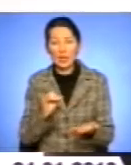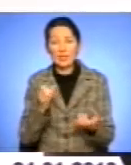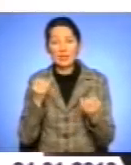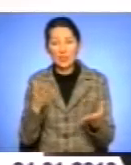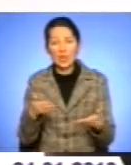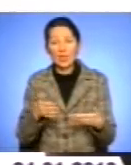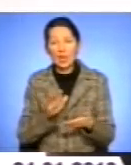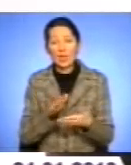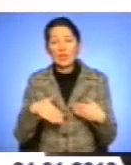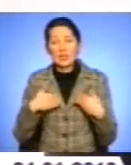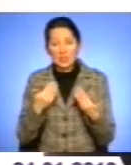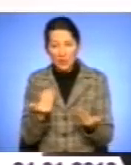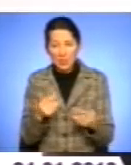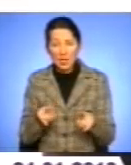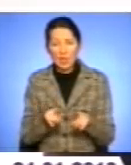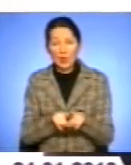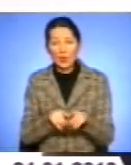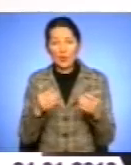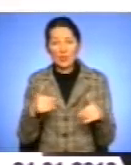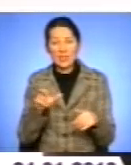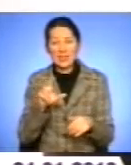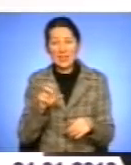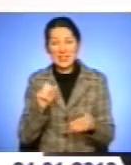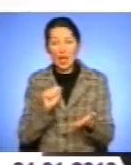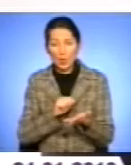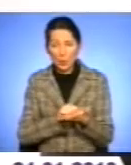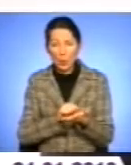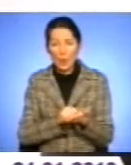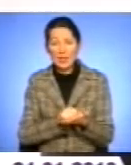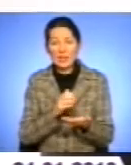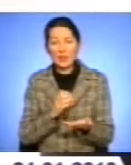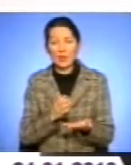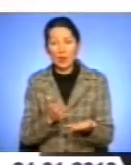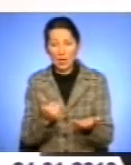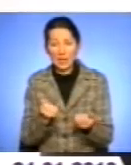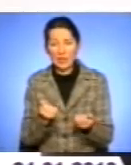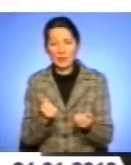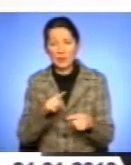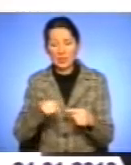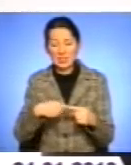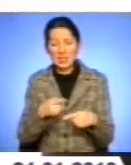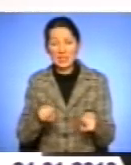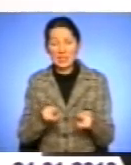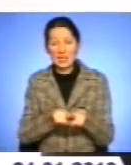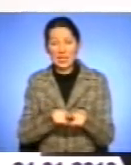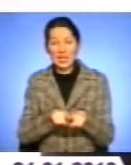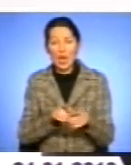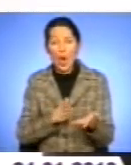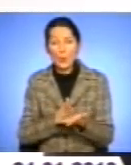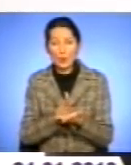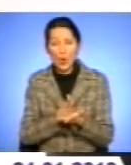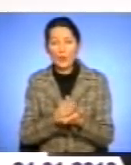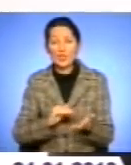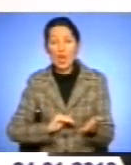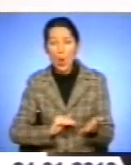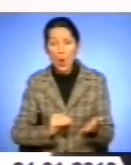ОК-5-форму. Підприємство може мати інформацію про стан своїх розрахунків, про проведення, про проходження електронного звіту.